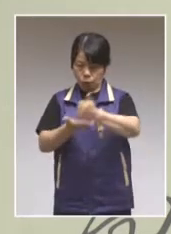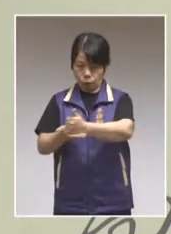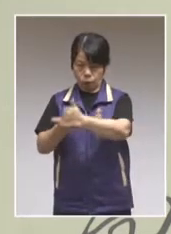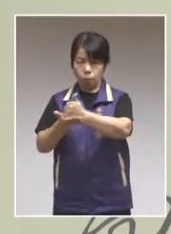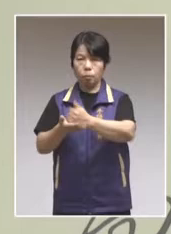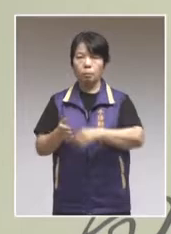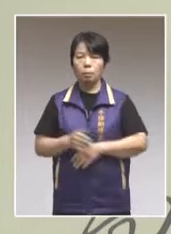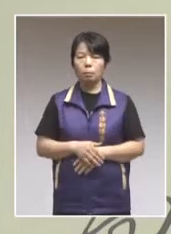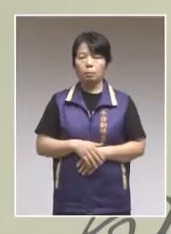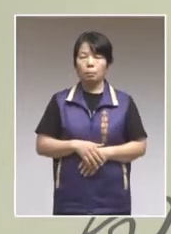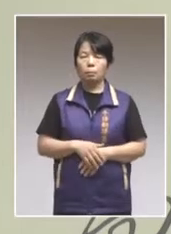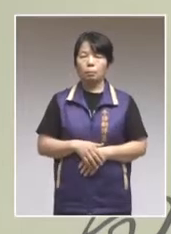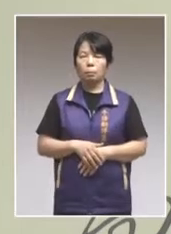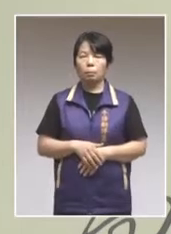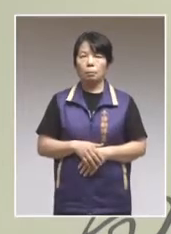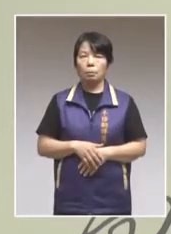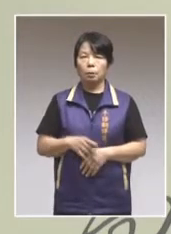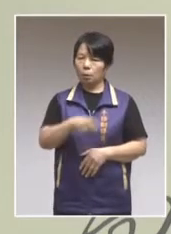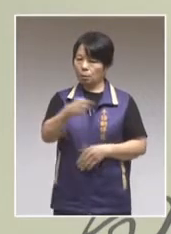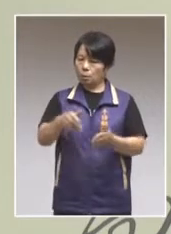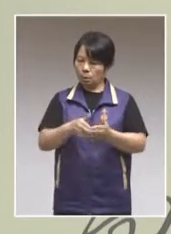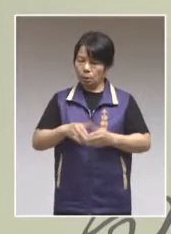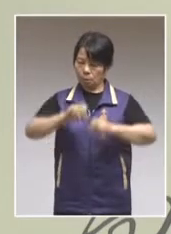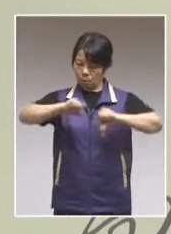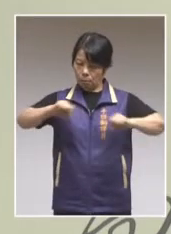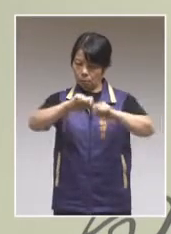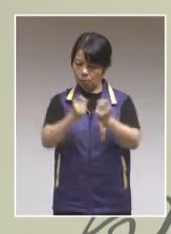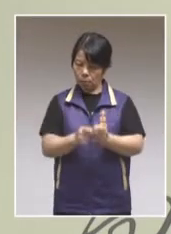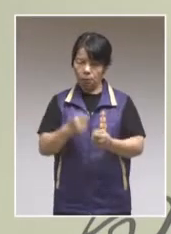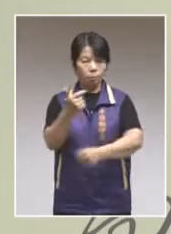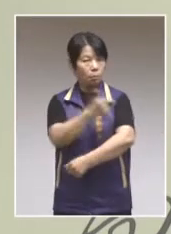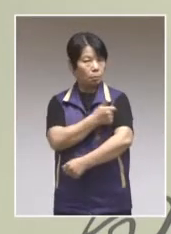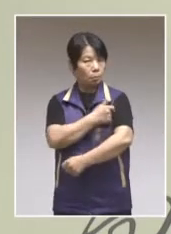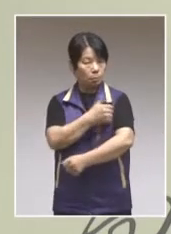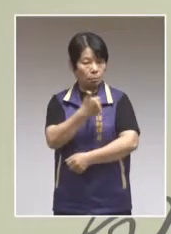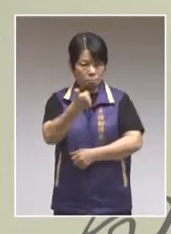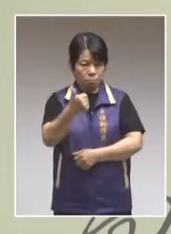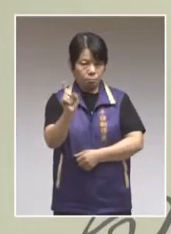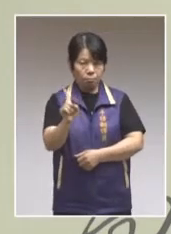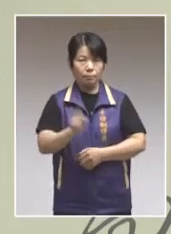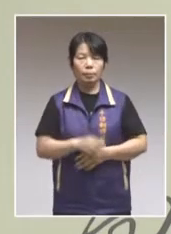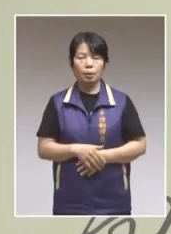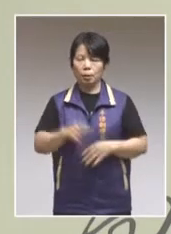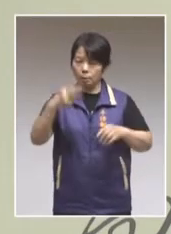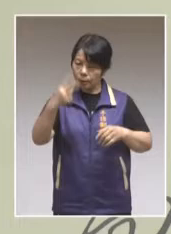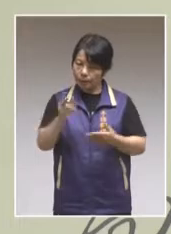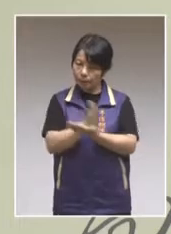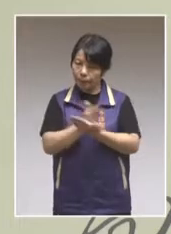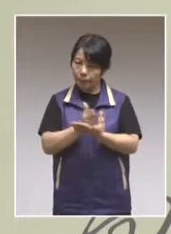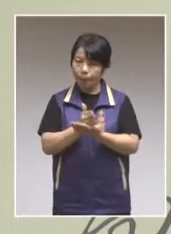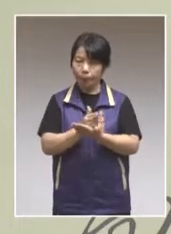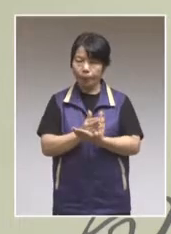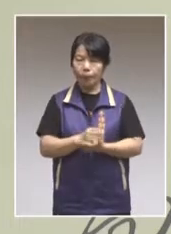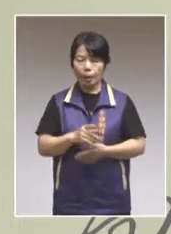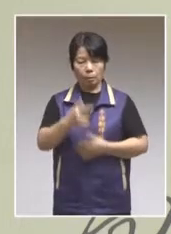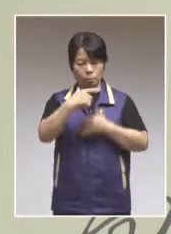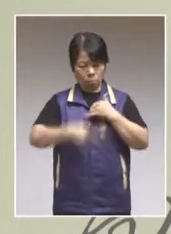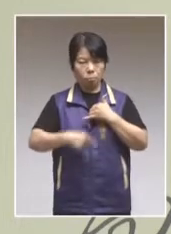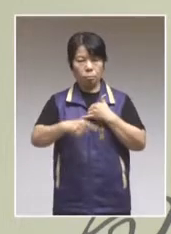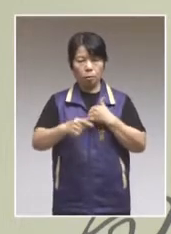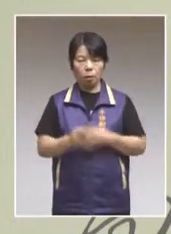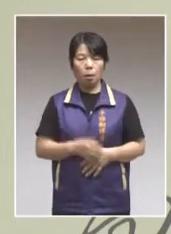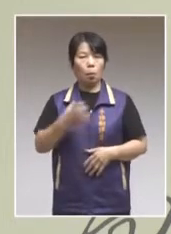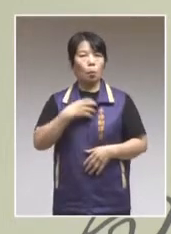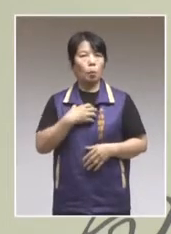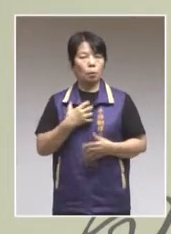过大家是要多了解这个疫苗的好处，那再去评估自身的风险的